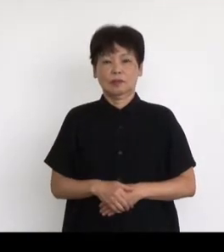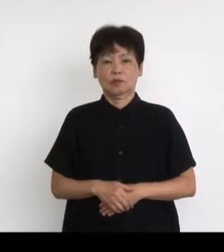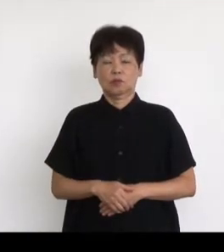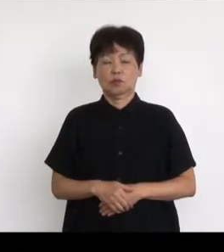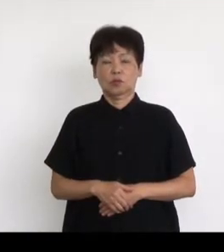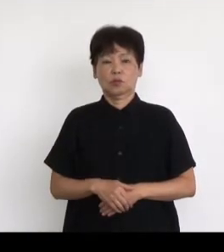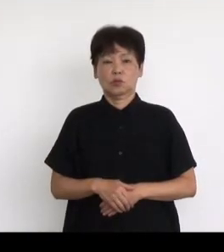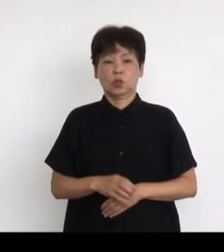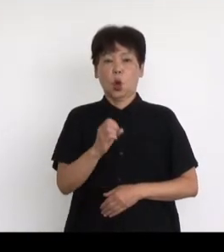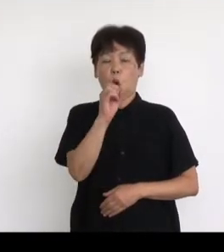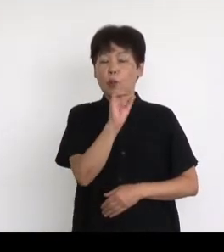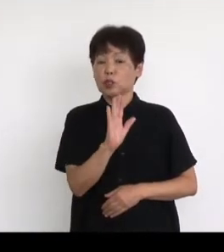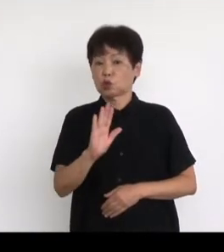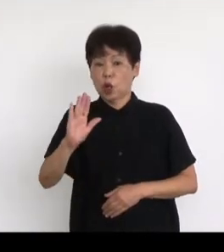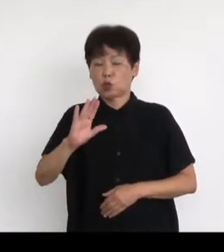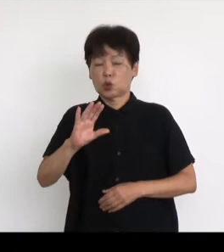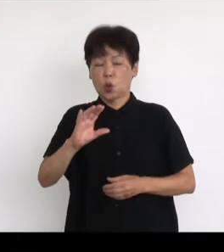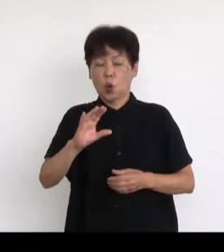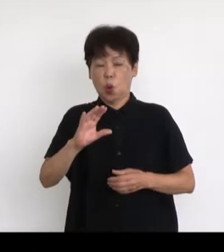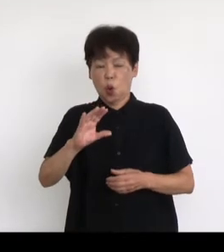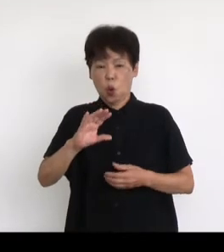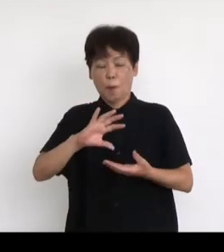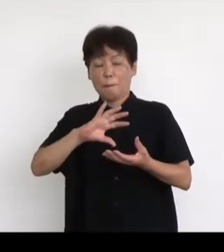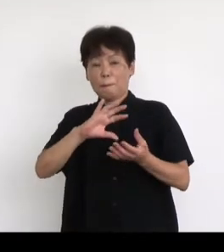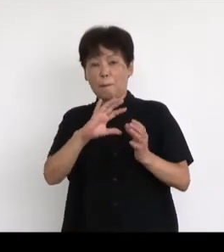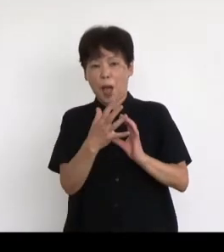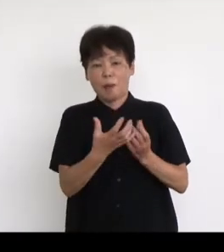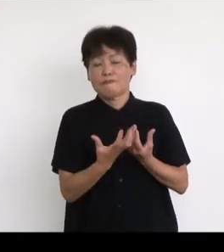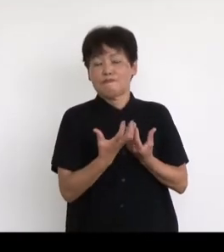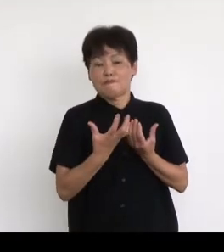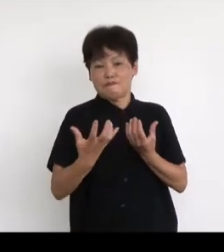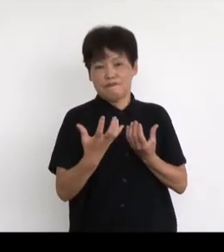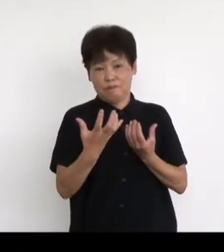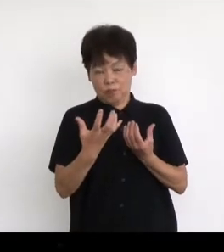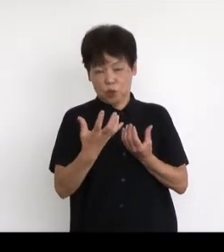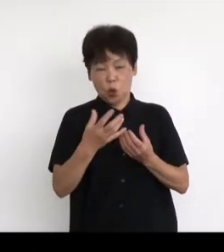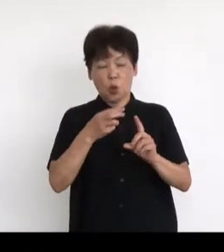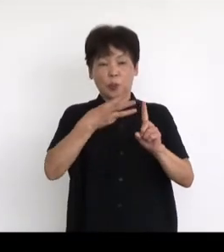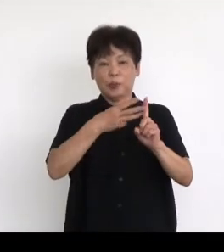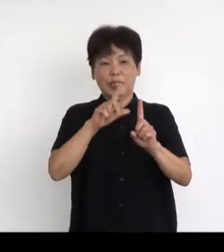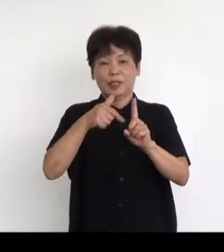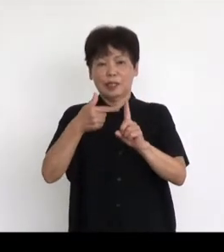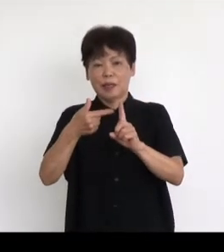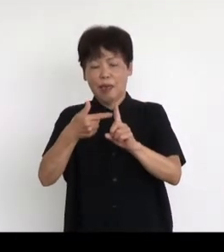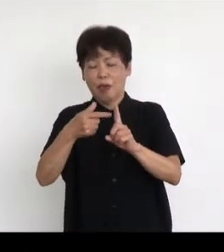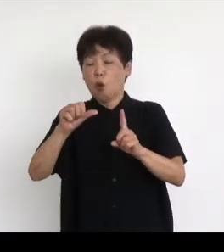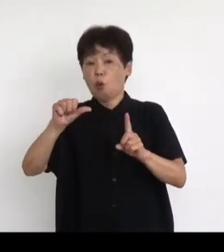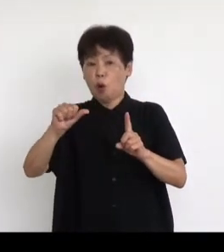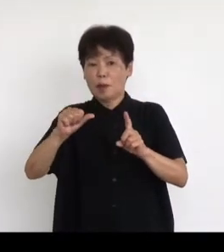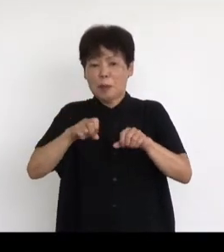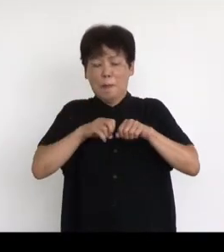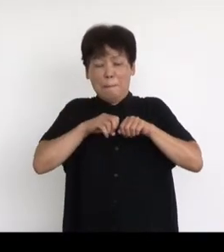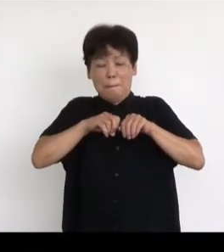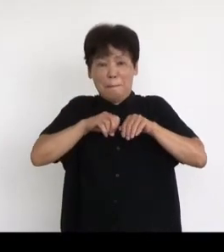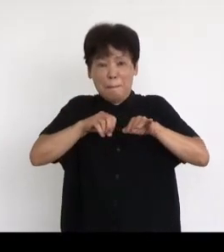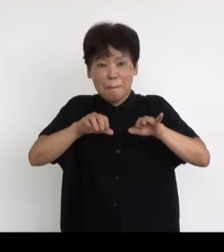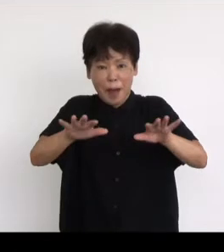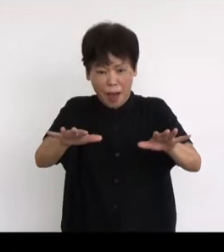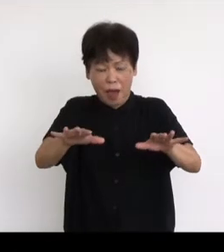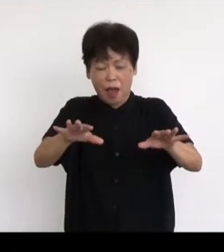オミクロン株の派生型である BA.5 の爆発的な感染拡大により